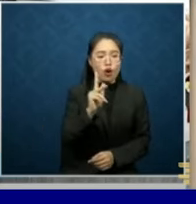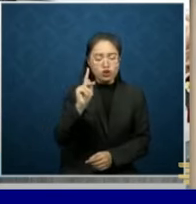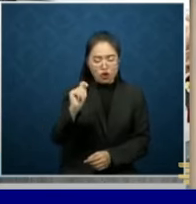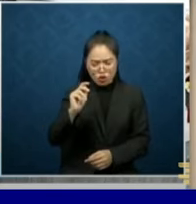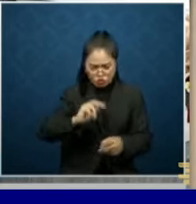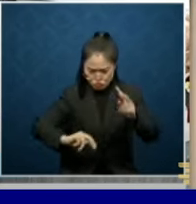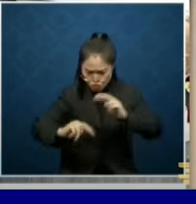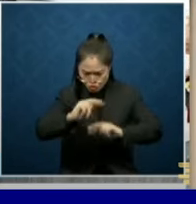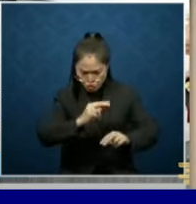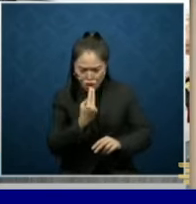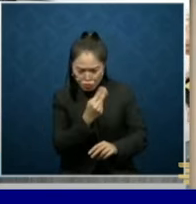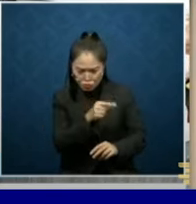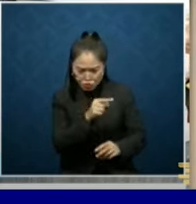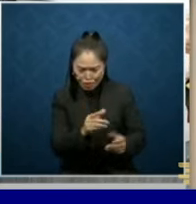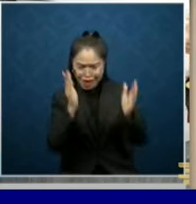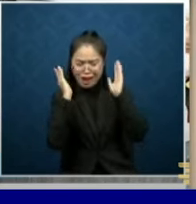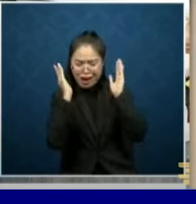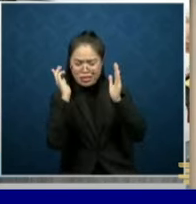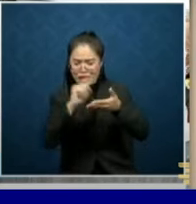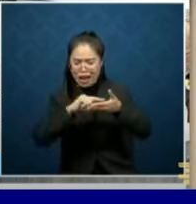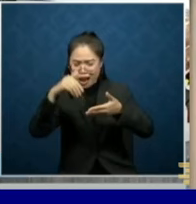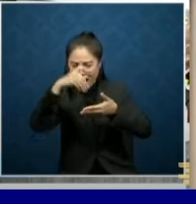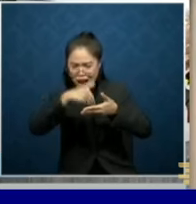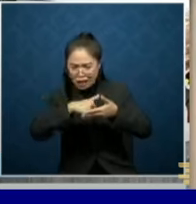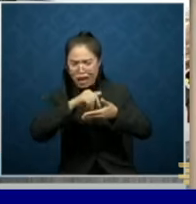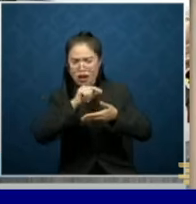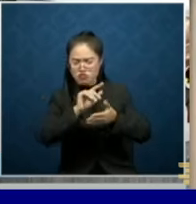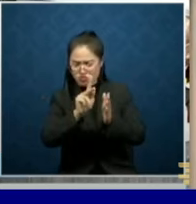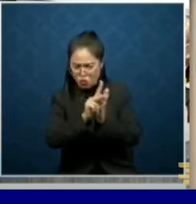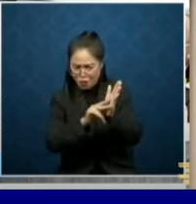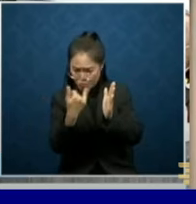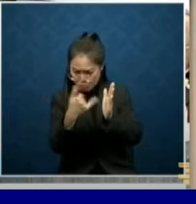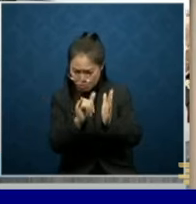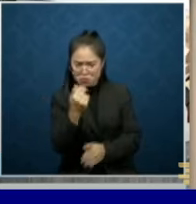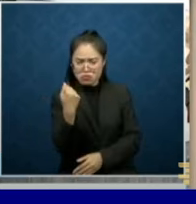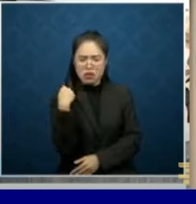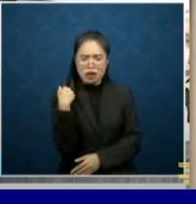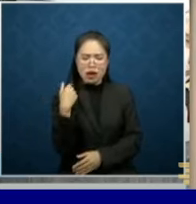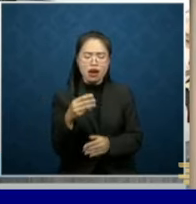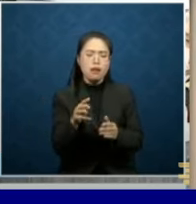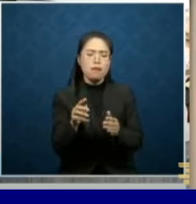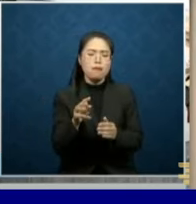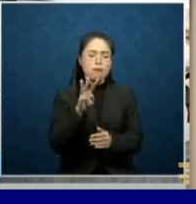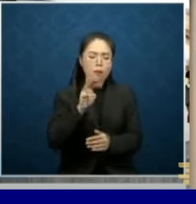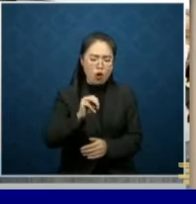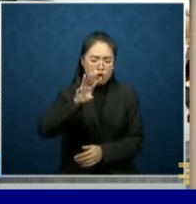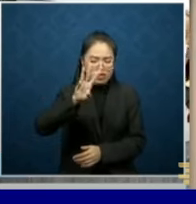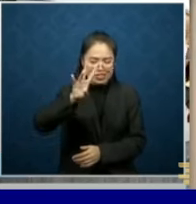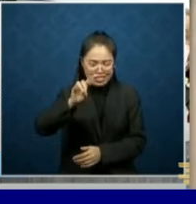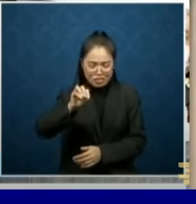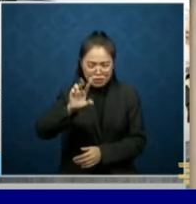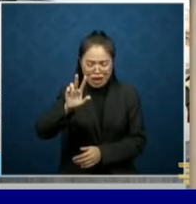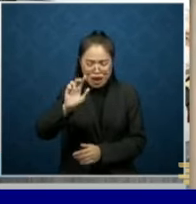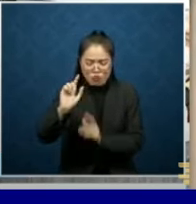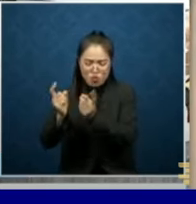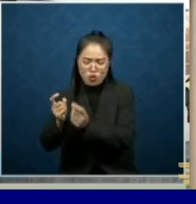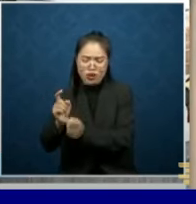เสียงเลือกตั้งว่ามันผิดกฎหมายหรือเปล่ามาตรา73วรรค1เนี่ยผิดหรือ